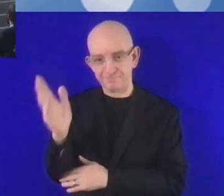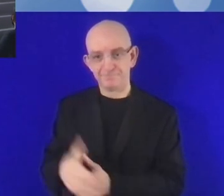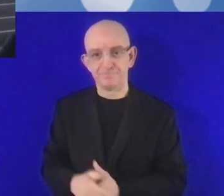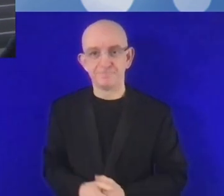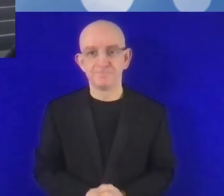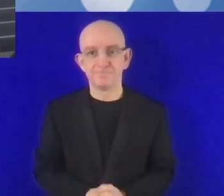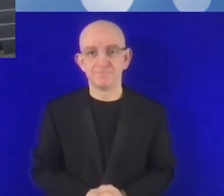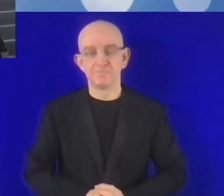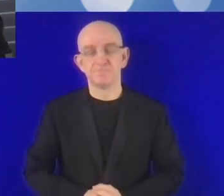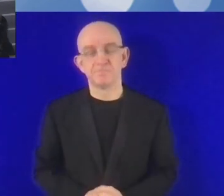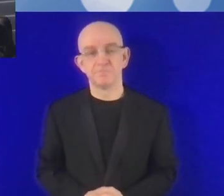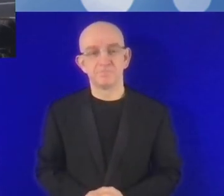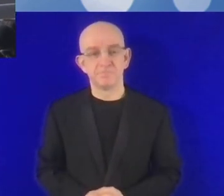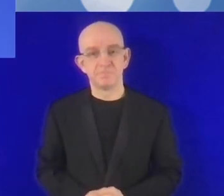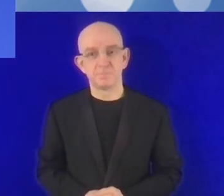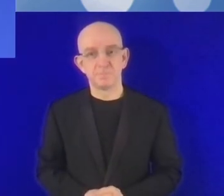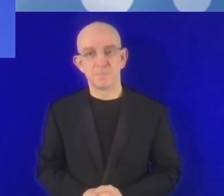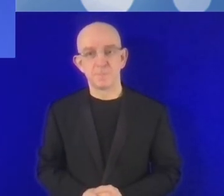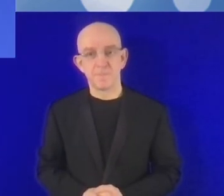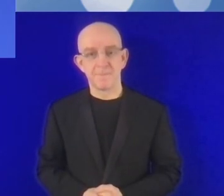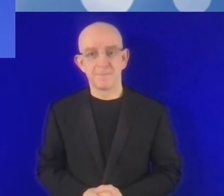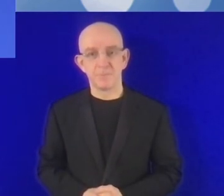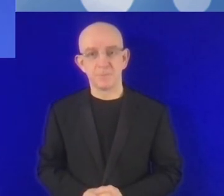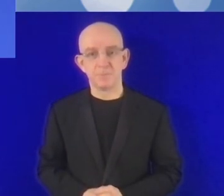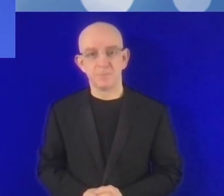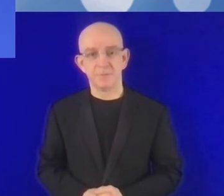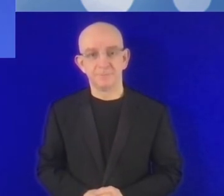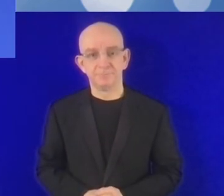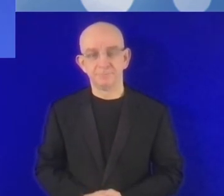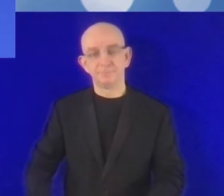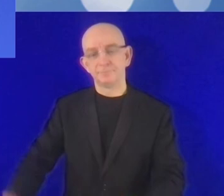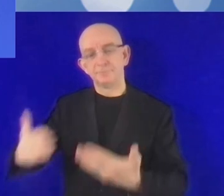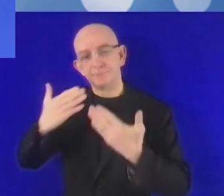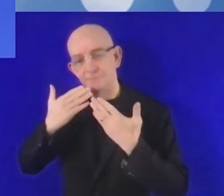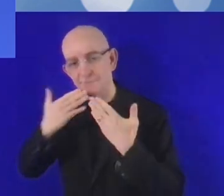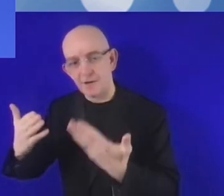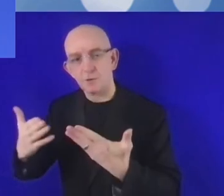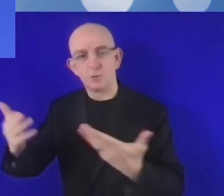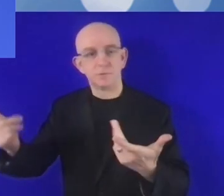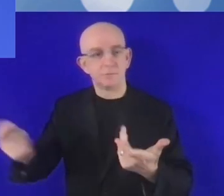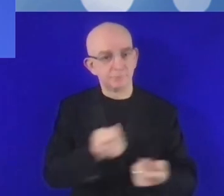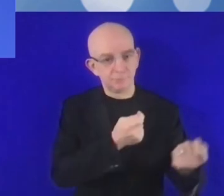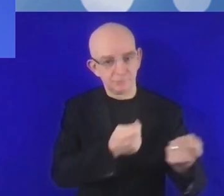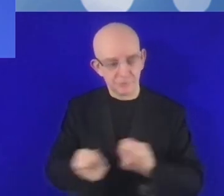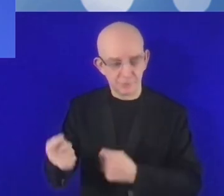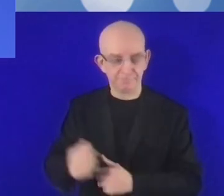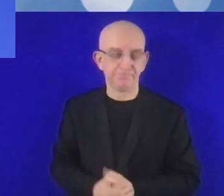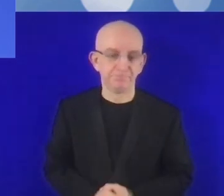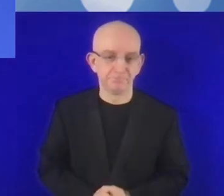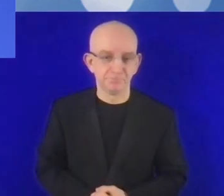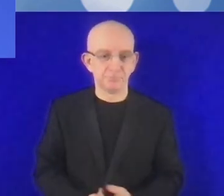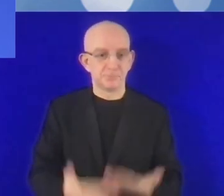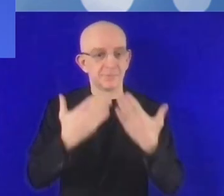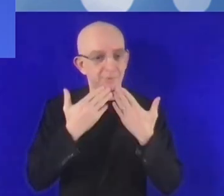Thank you, moderator. Спасибо огромное, госпожа модератор. Приветствую всех от